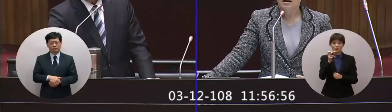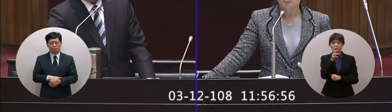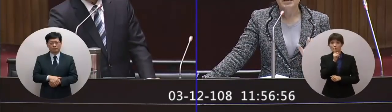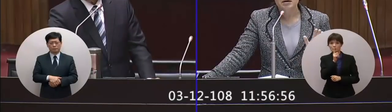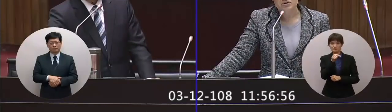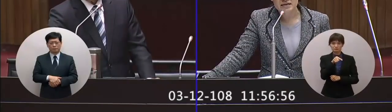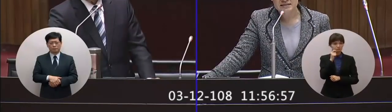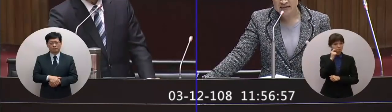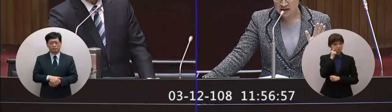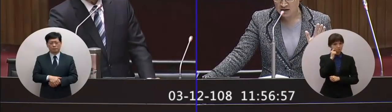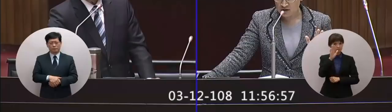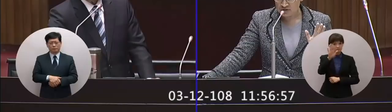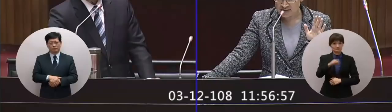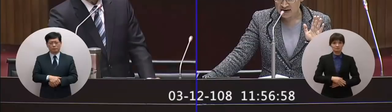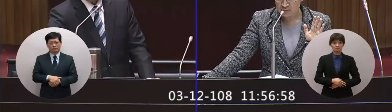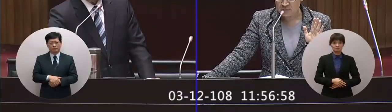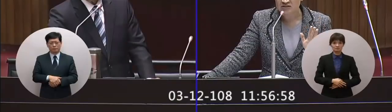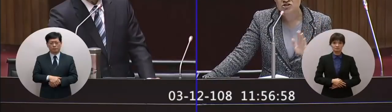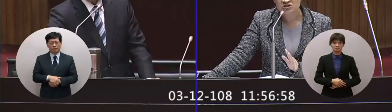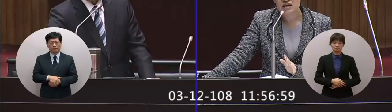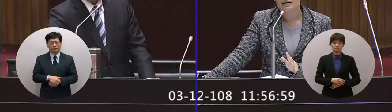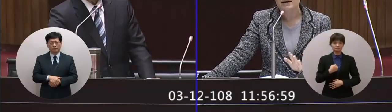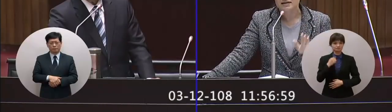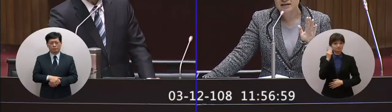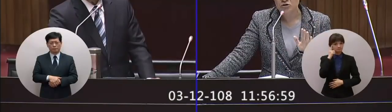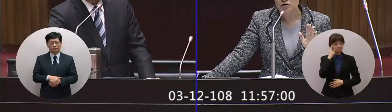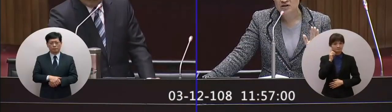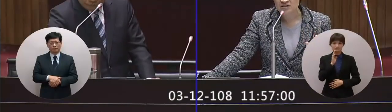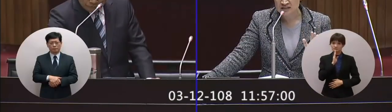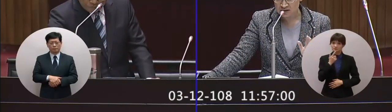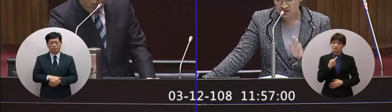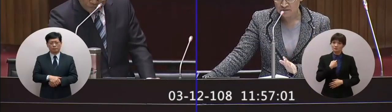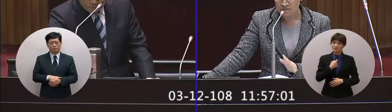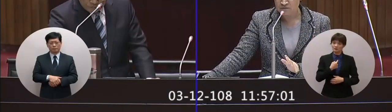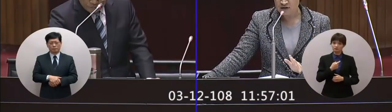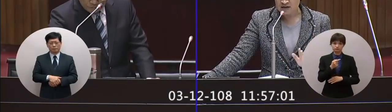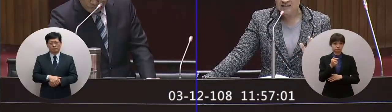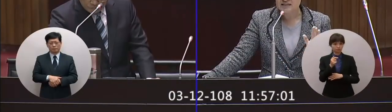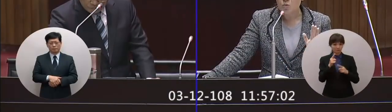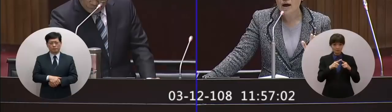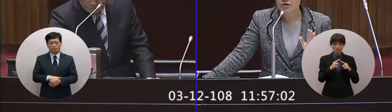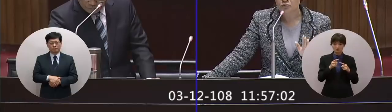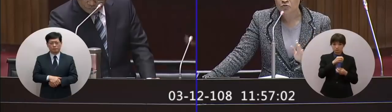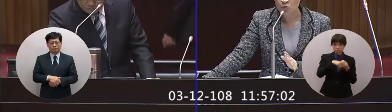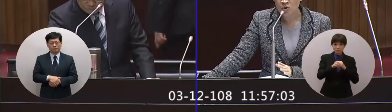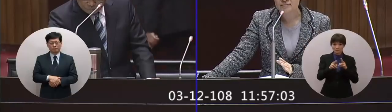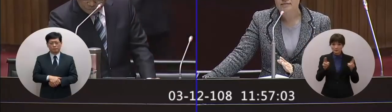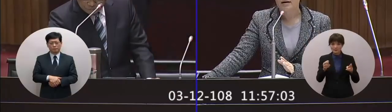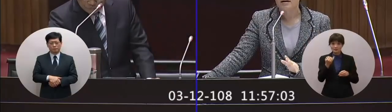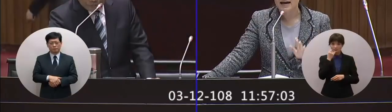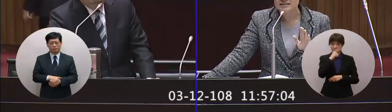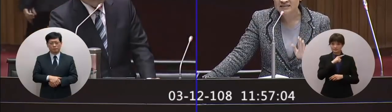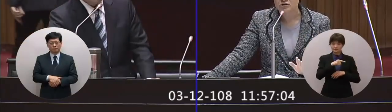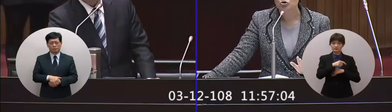境。那我们可不可以在考虑在编制上，也给予各级的政府一些外语顾